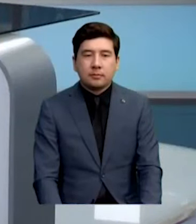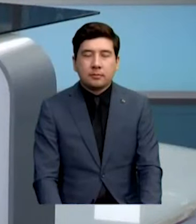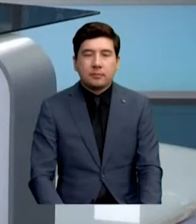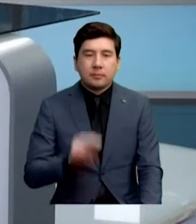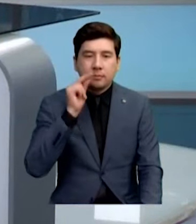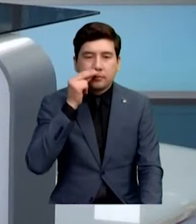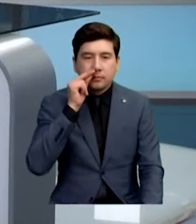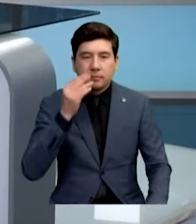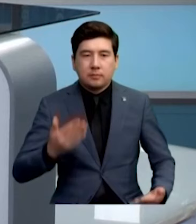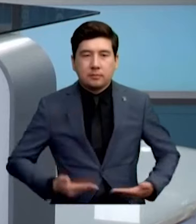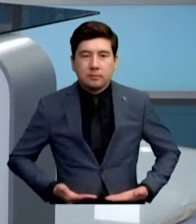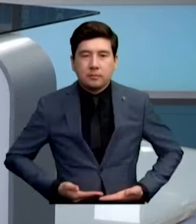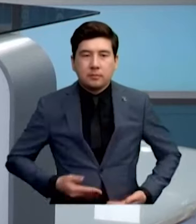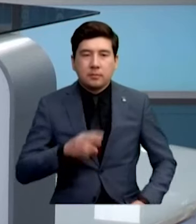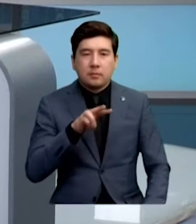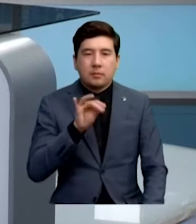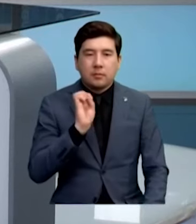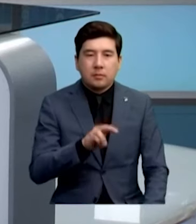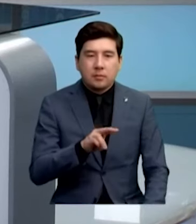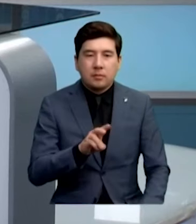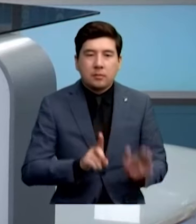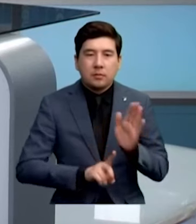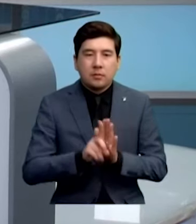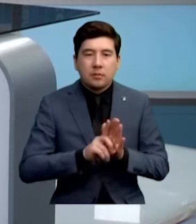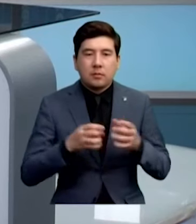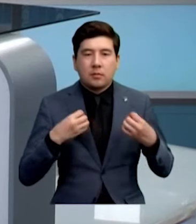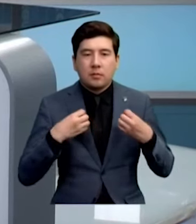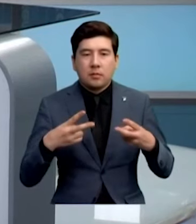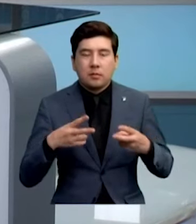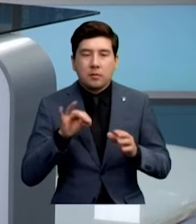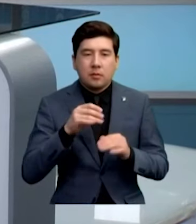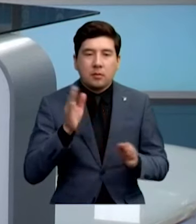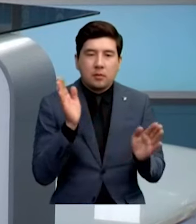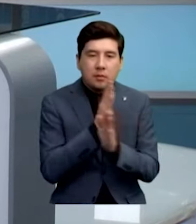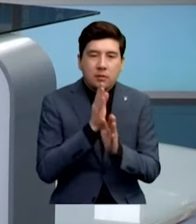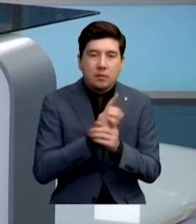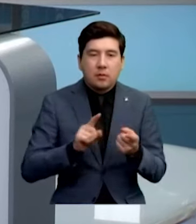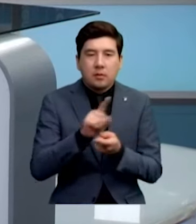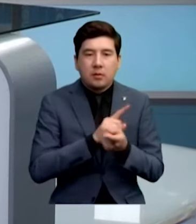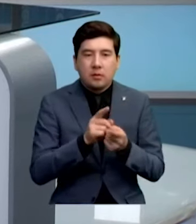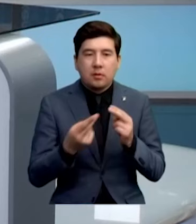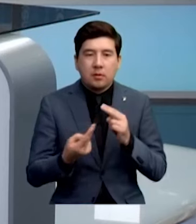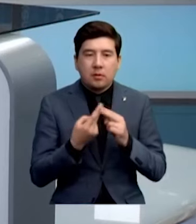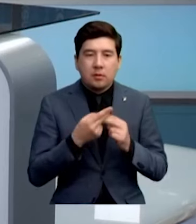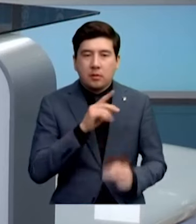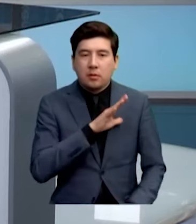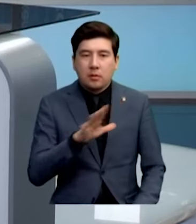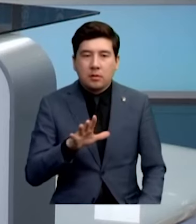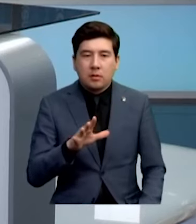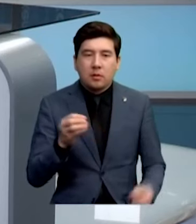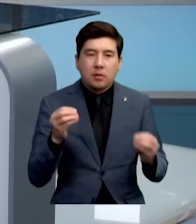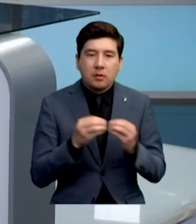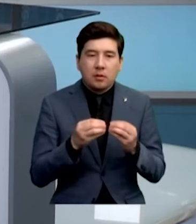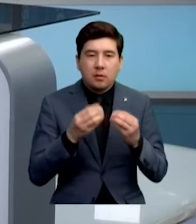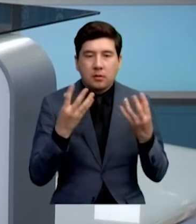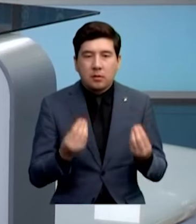Шымкент тұрғындары да ұлыстың ұлы күнін тойлауды бастап кетті. Жиын тойға күн райының күрт құбылуда кедергі болмады. Наурыз мерекесін 10 күн бойы